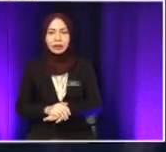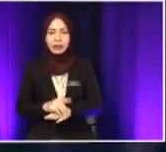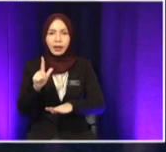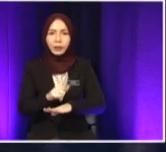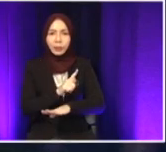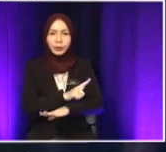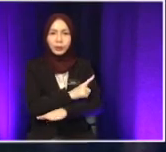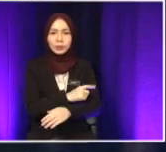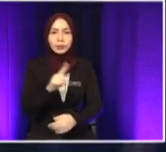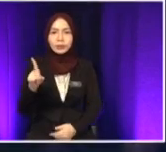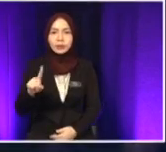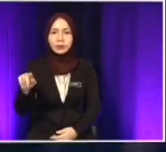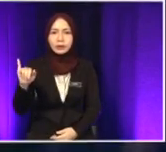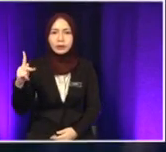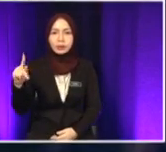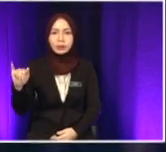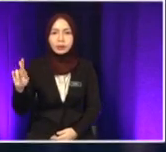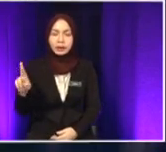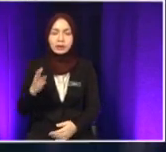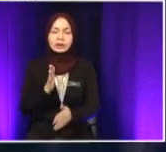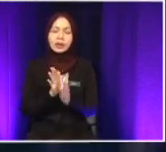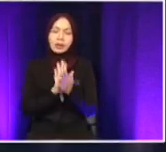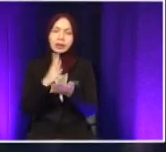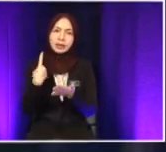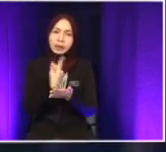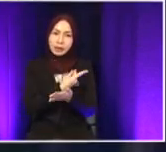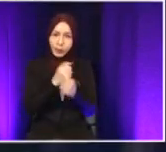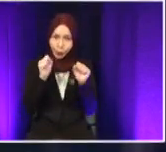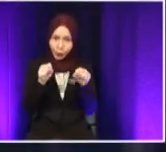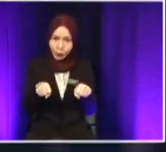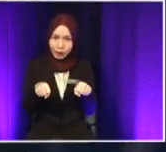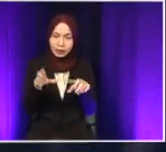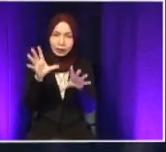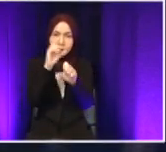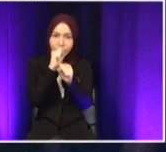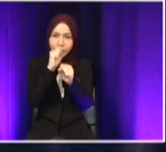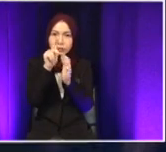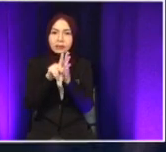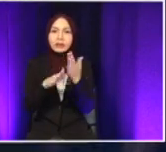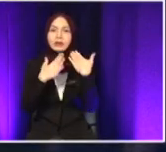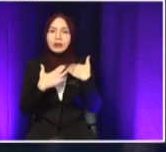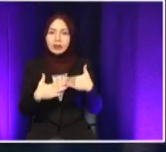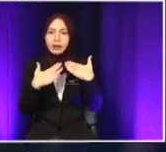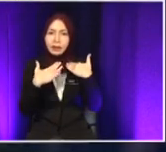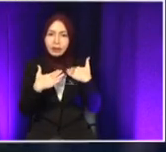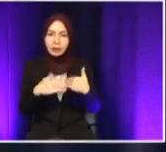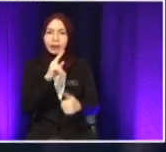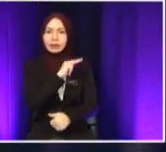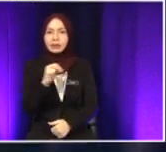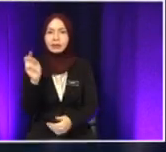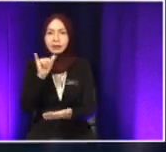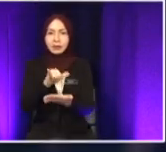jadi ketenangan itu kita akan dapat capai dengan hiburan ya yang kedua